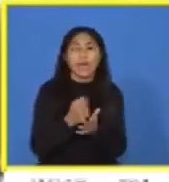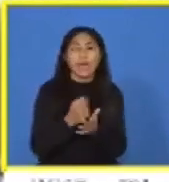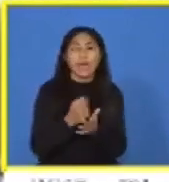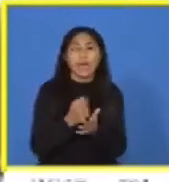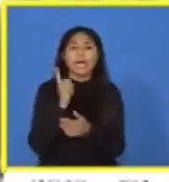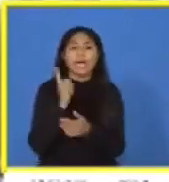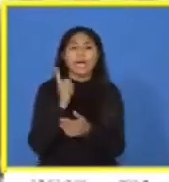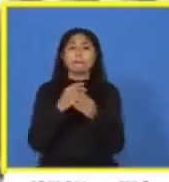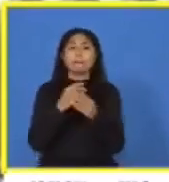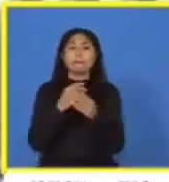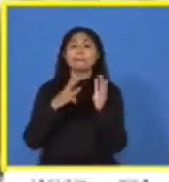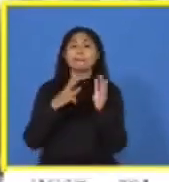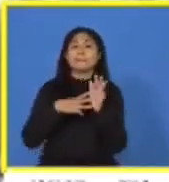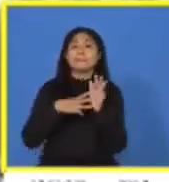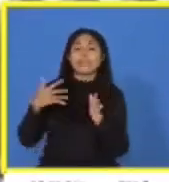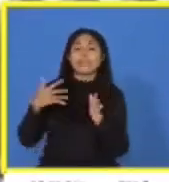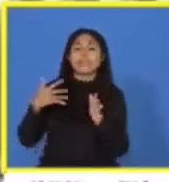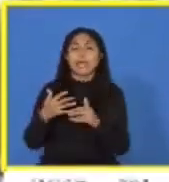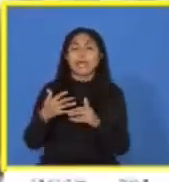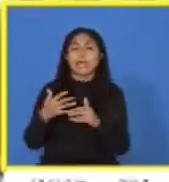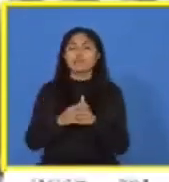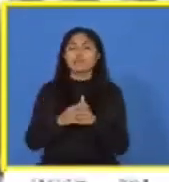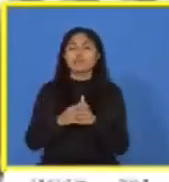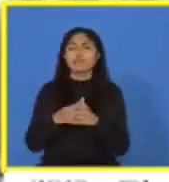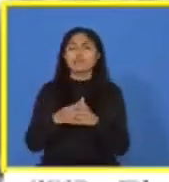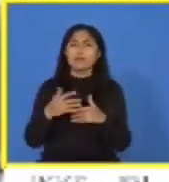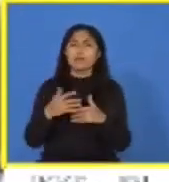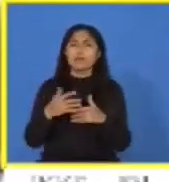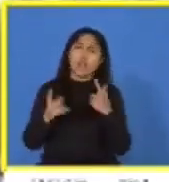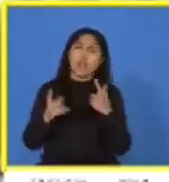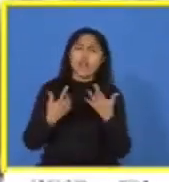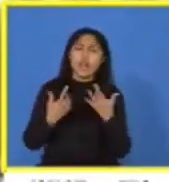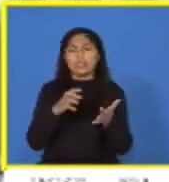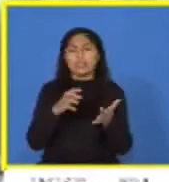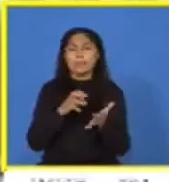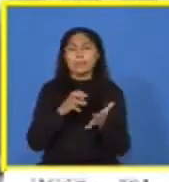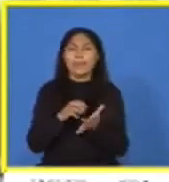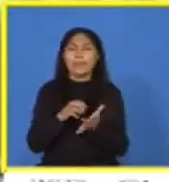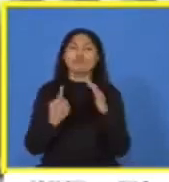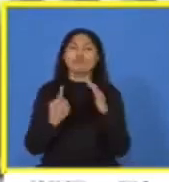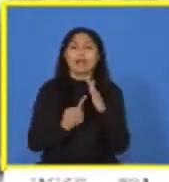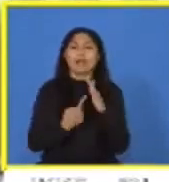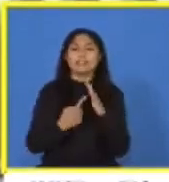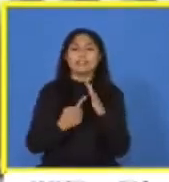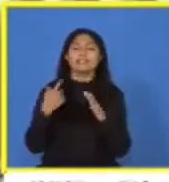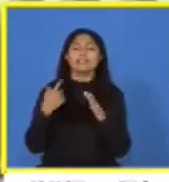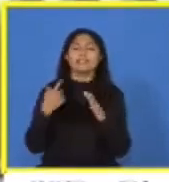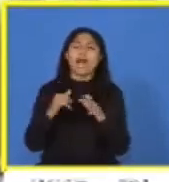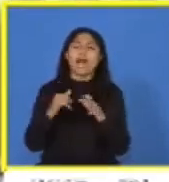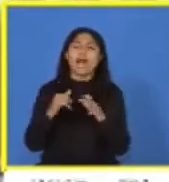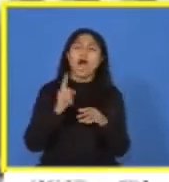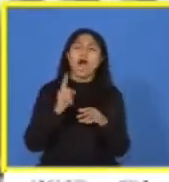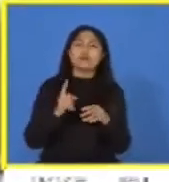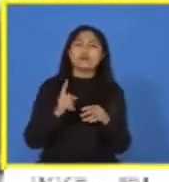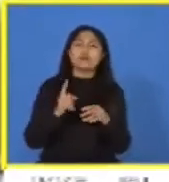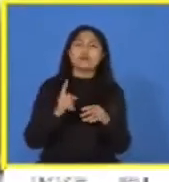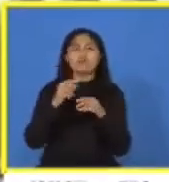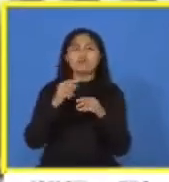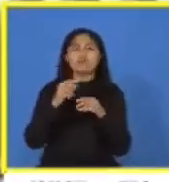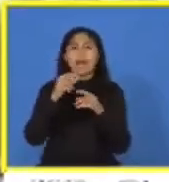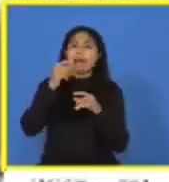Kementerian PUPR, manakala ada tempat isolasi yang mesti direhab atau